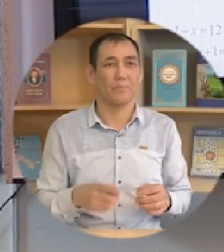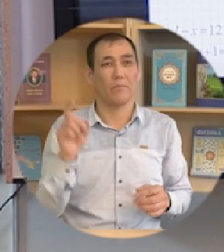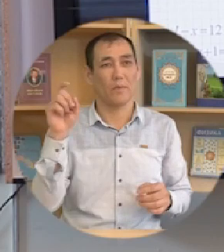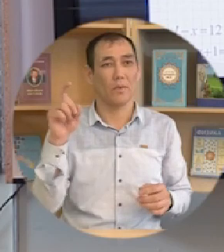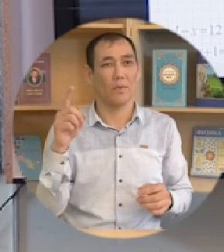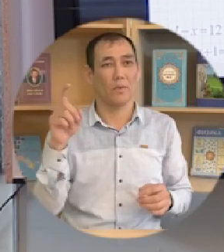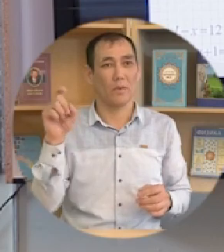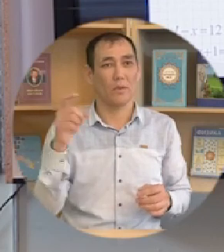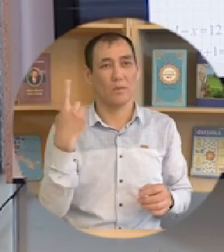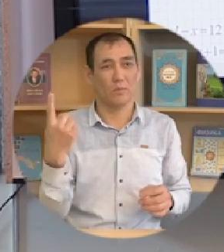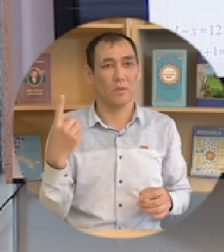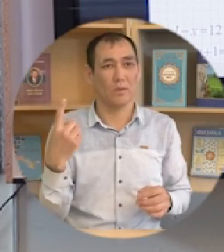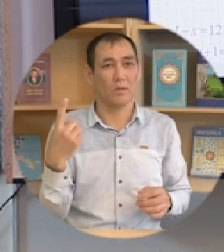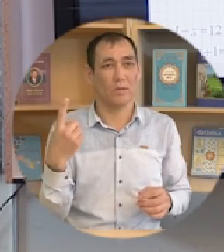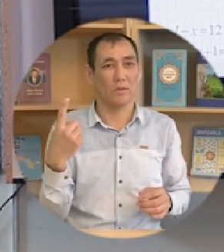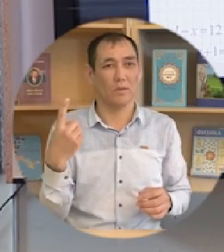бірінші